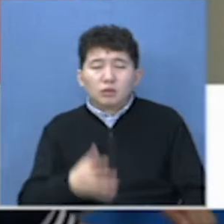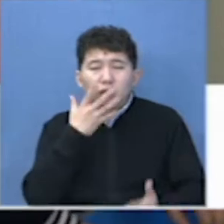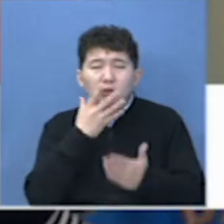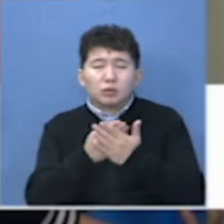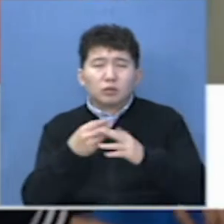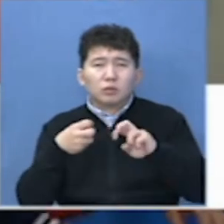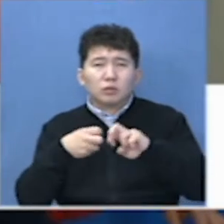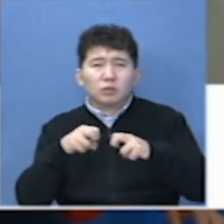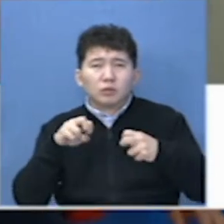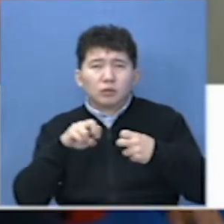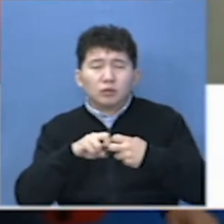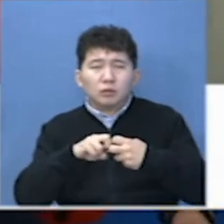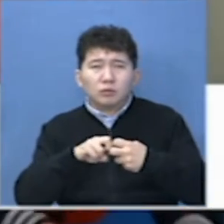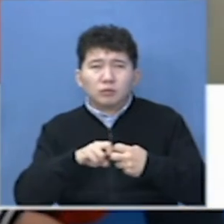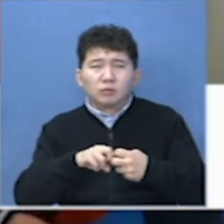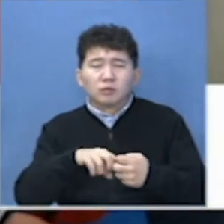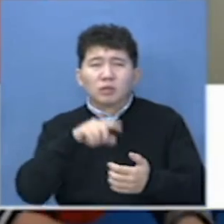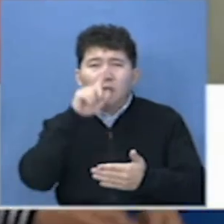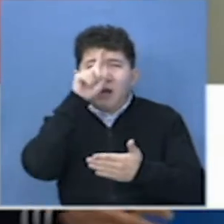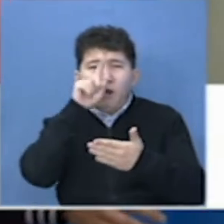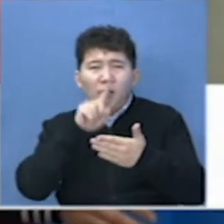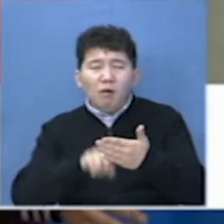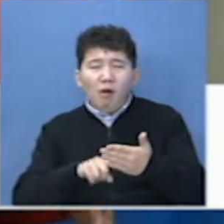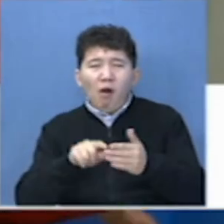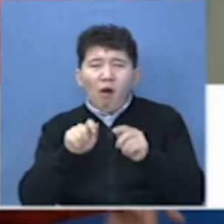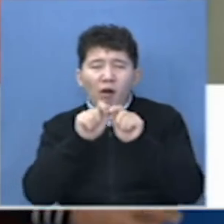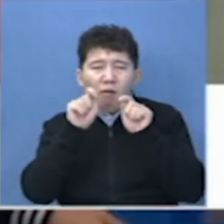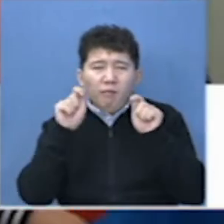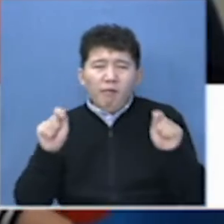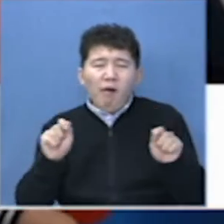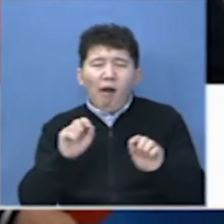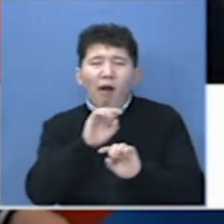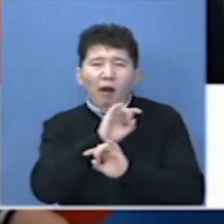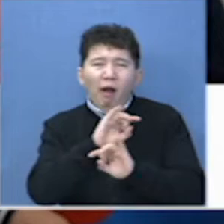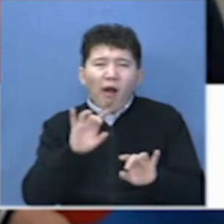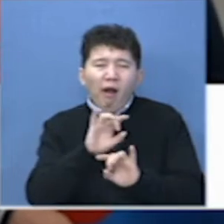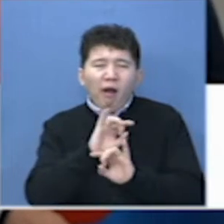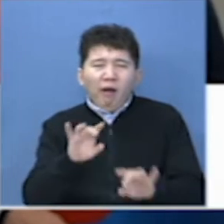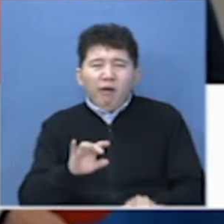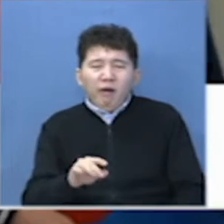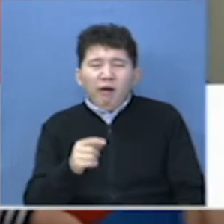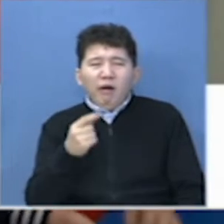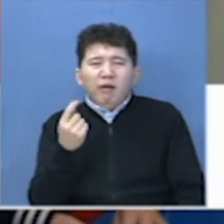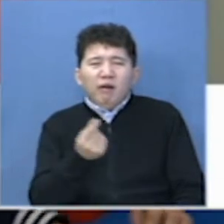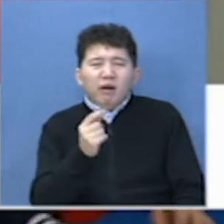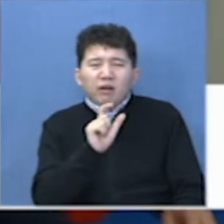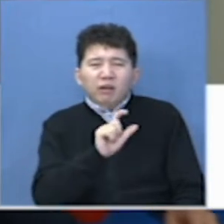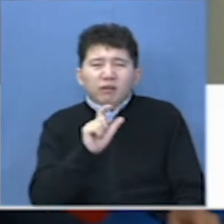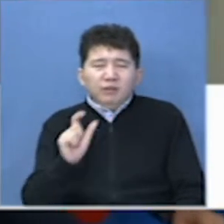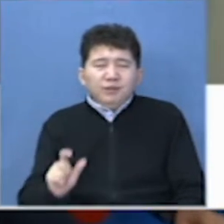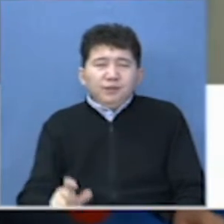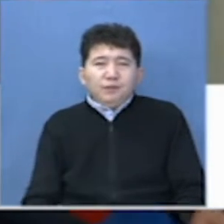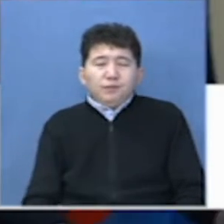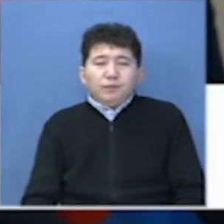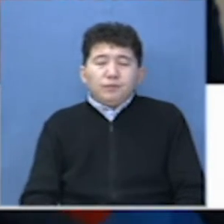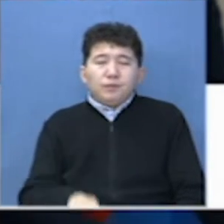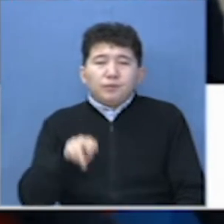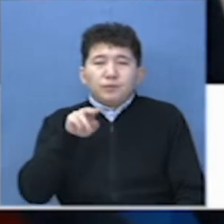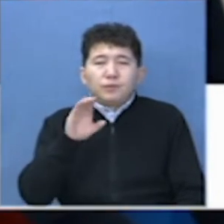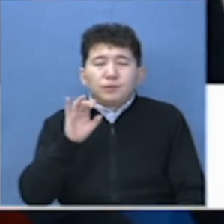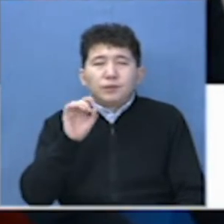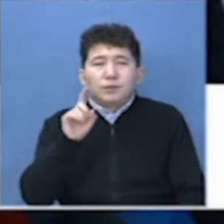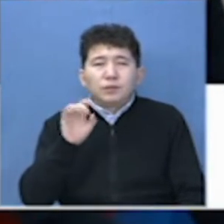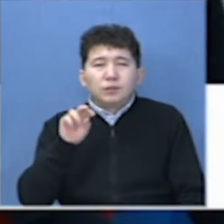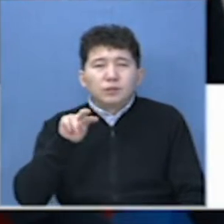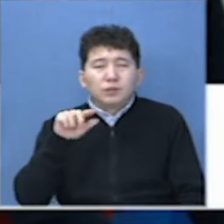проблемаларын мамандарға сеніп, ашылып айтып жүрген қазақстандықтар аз емес көрінеді. Психолог Әсем Жаманшалова азаматтардың жиі